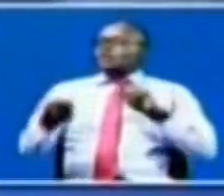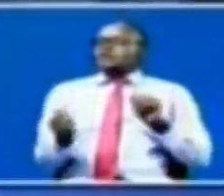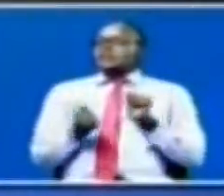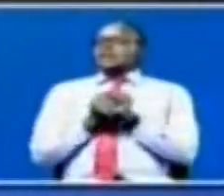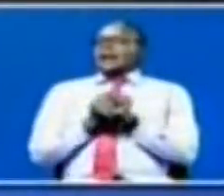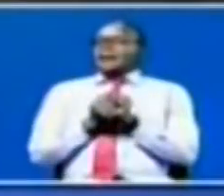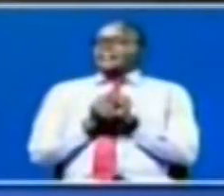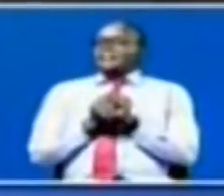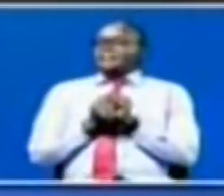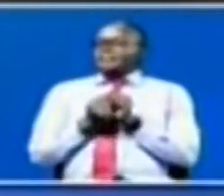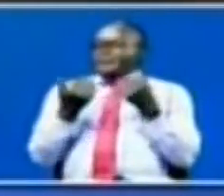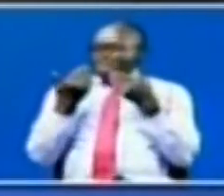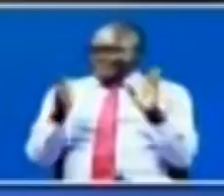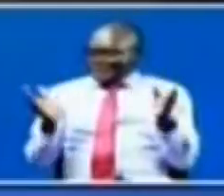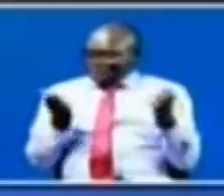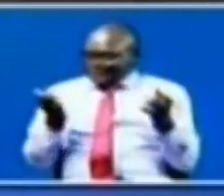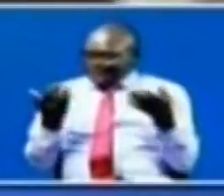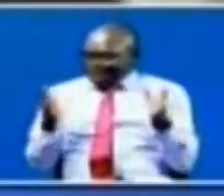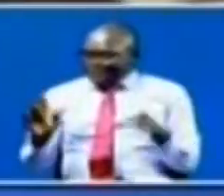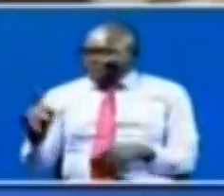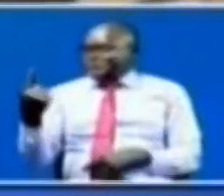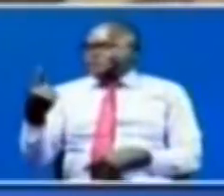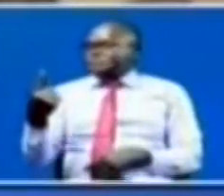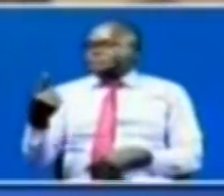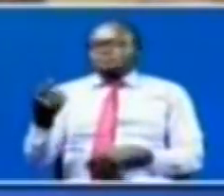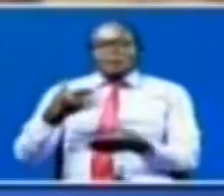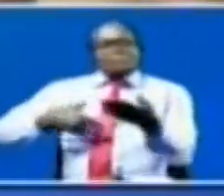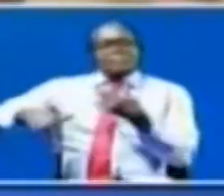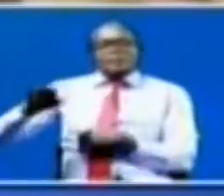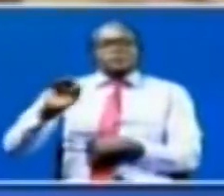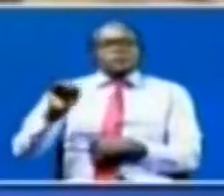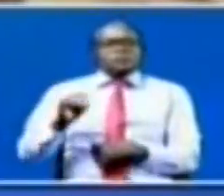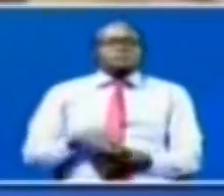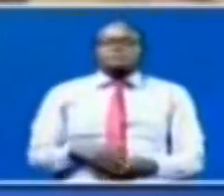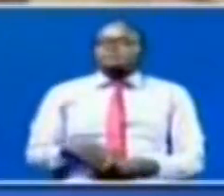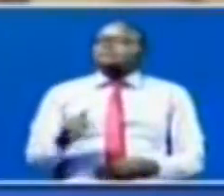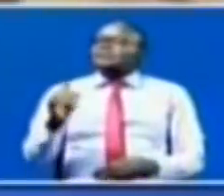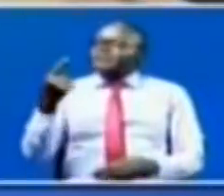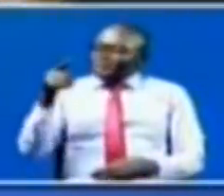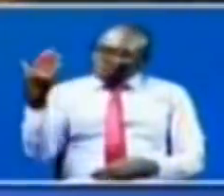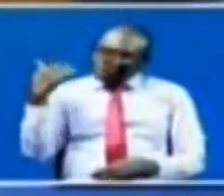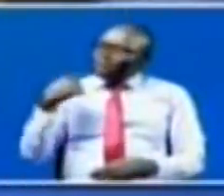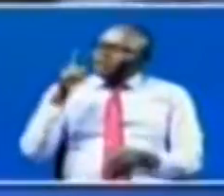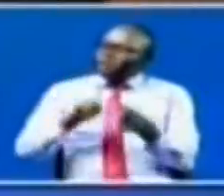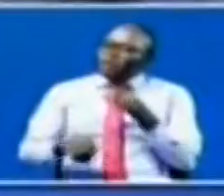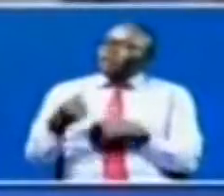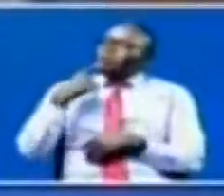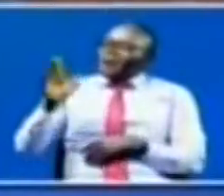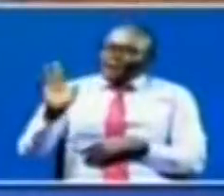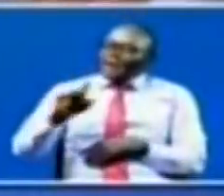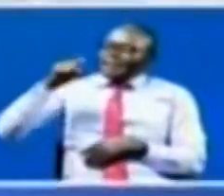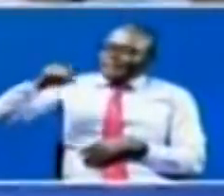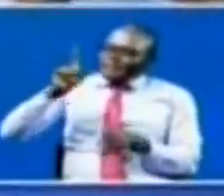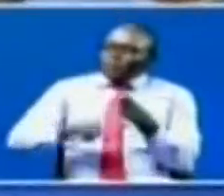Kwanza tubalize biashara, ndio tusichanganye. Hata kwanza wewe mwenyewe ulisema utaki 100,